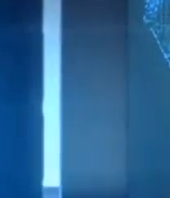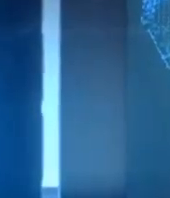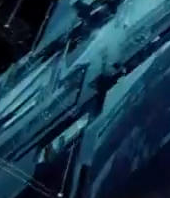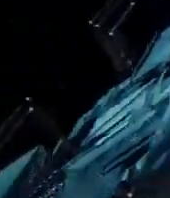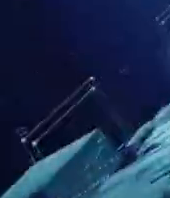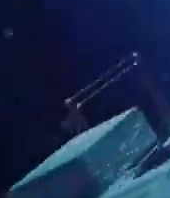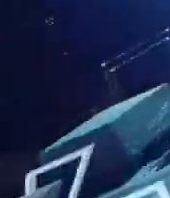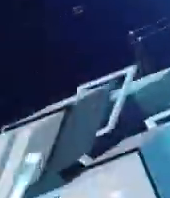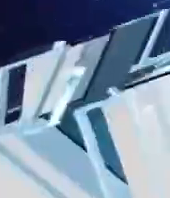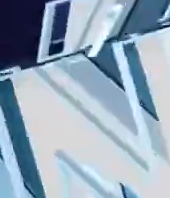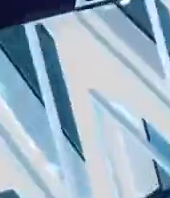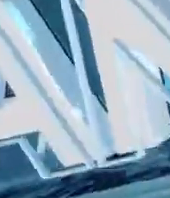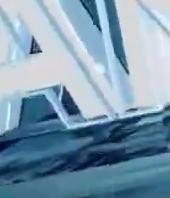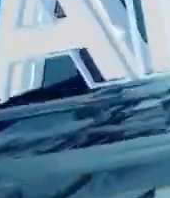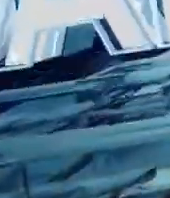Талдықорған.